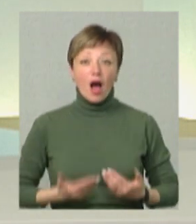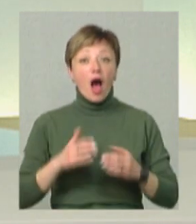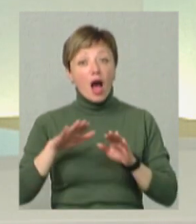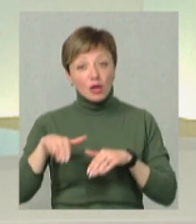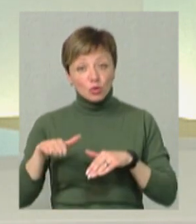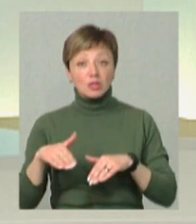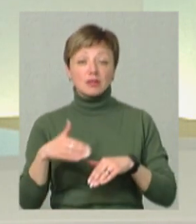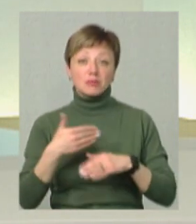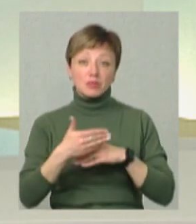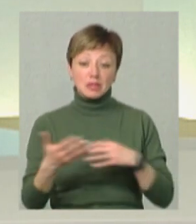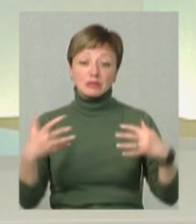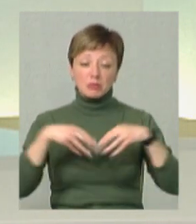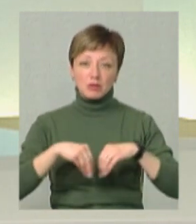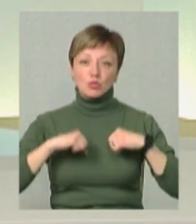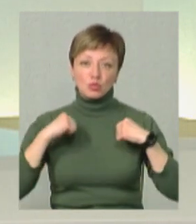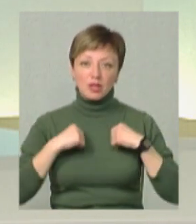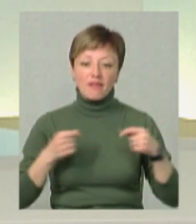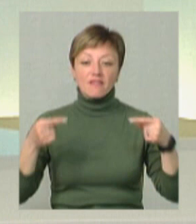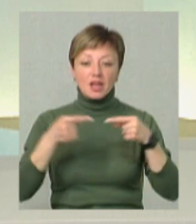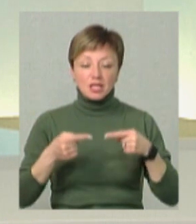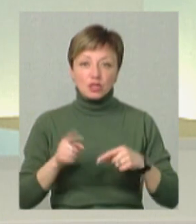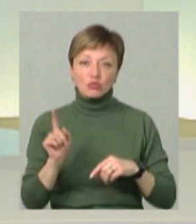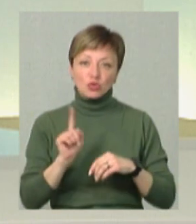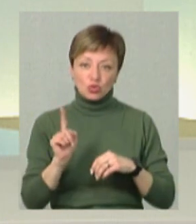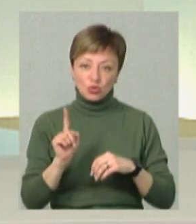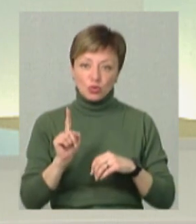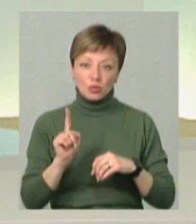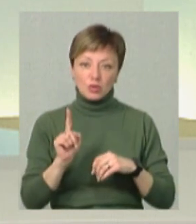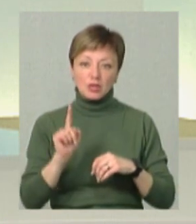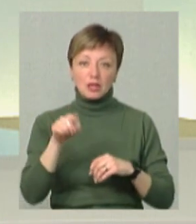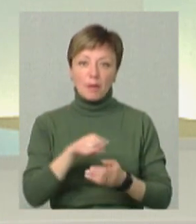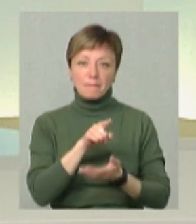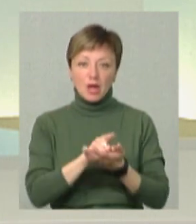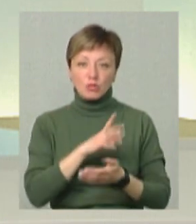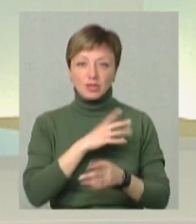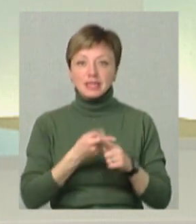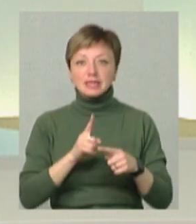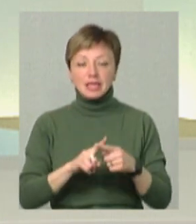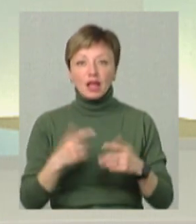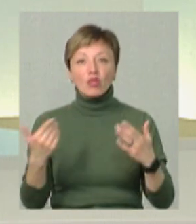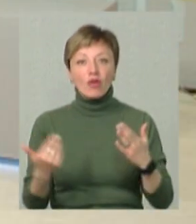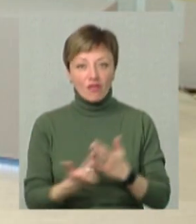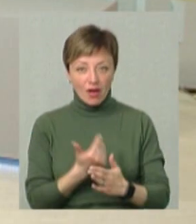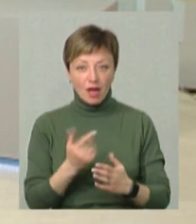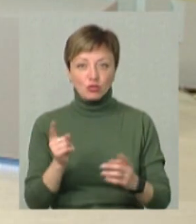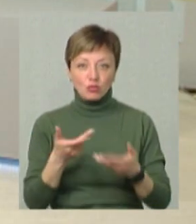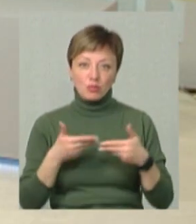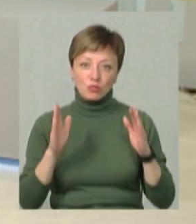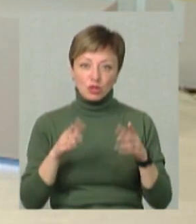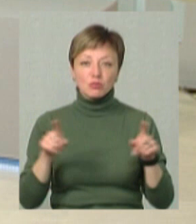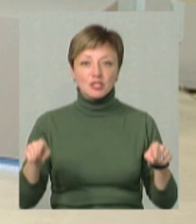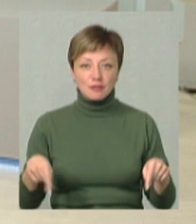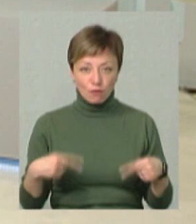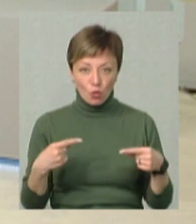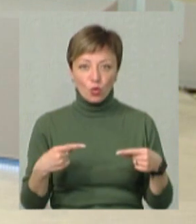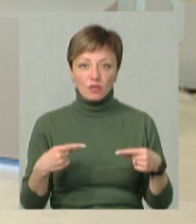дійсно потім спільними зусиллями визначимо, що там має бути. І це вже те нове, що ми будемо